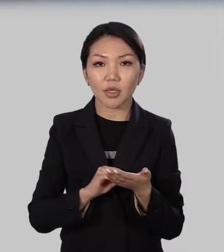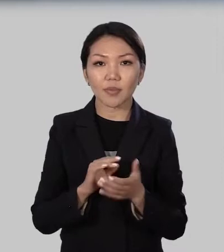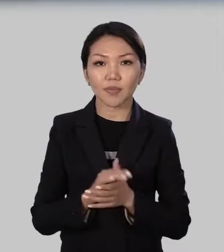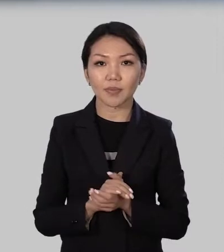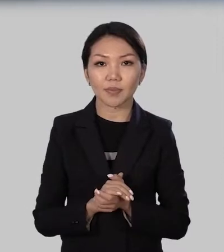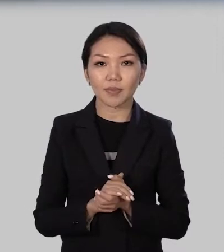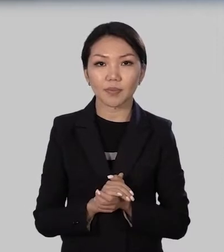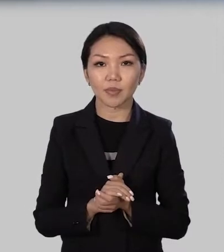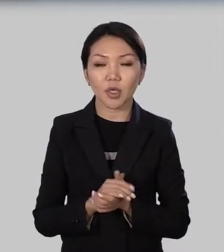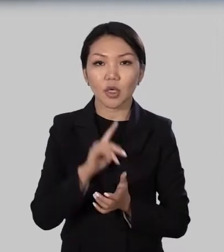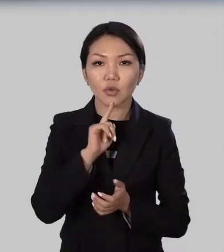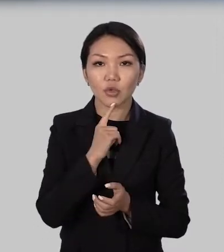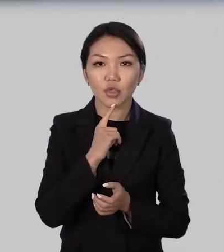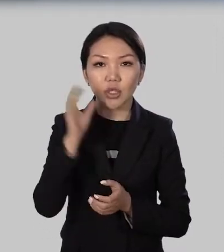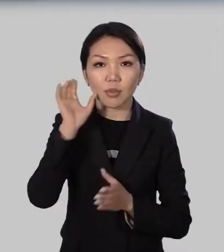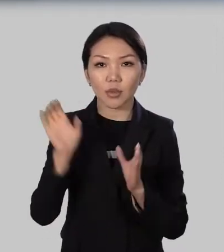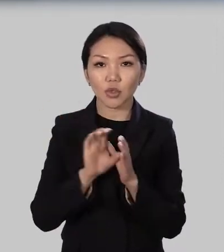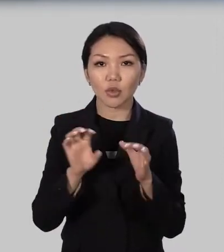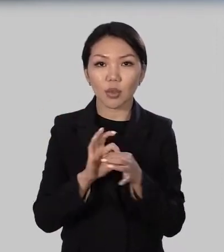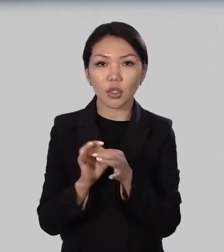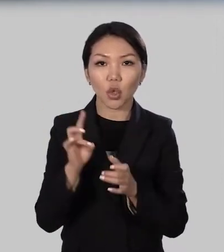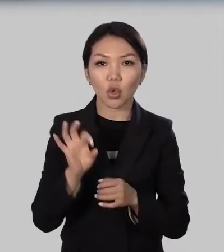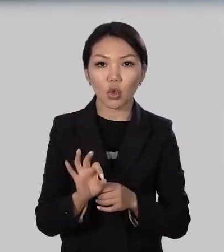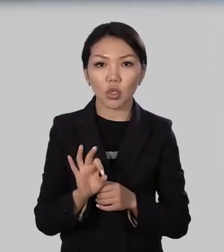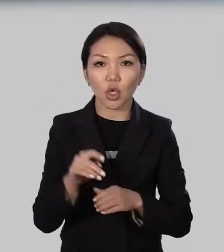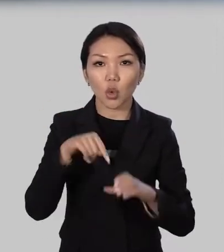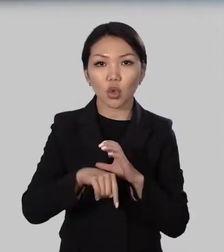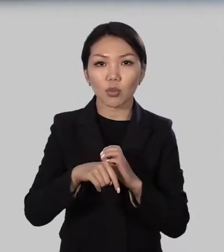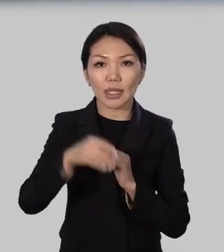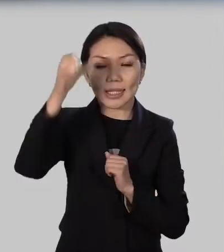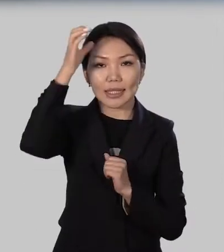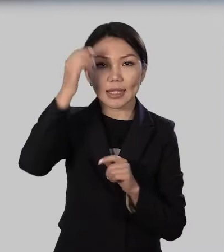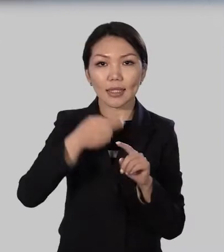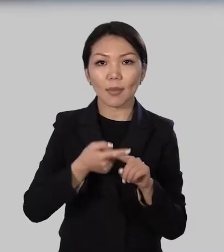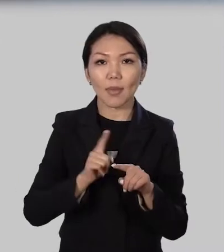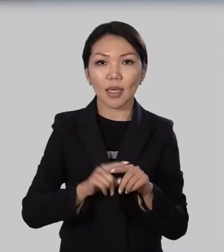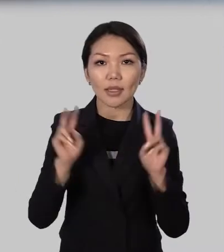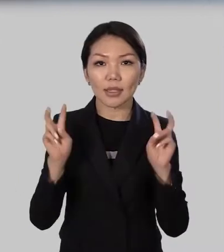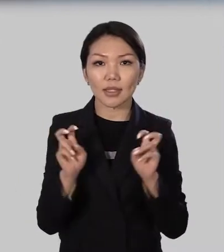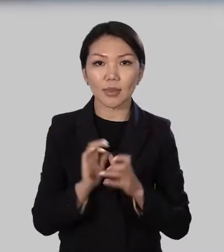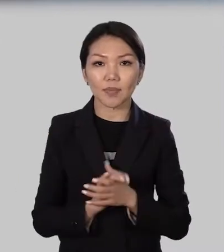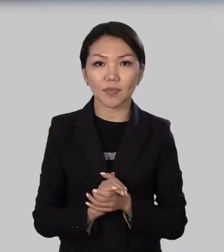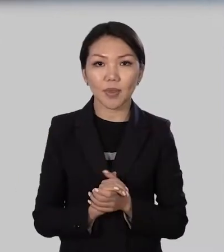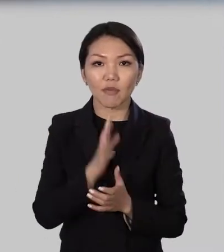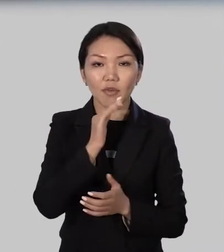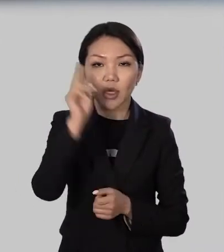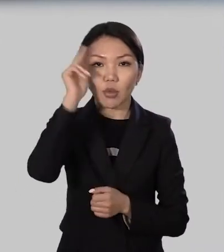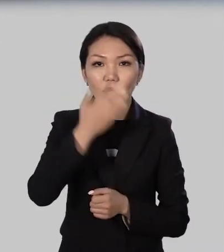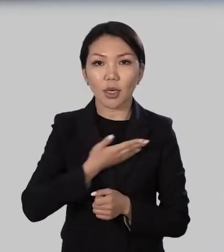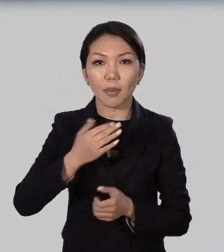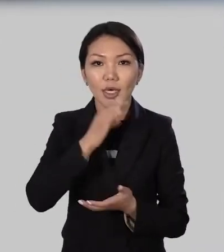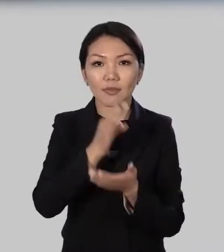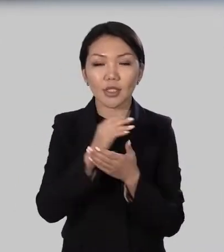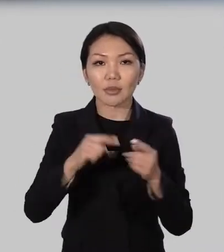постановки знаков препинания в сложноподчиненном предложении, но и углубление знаний по этой теме. В ходе